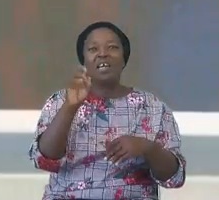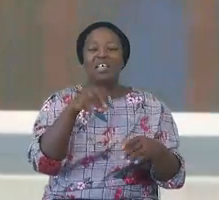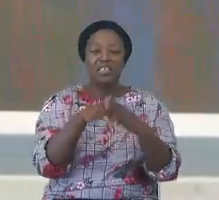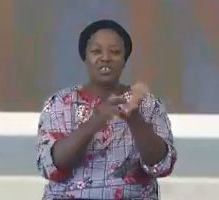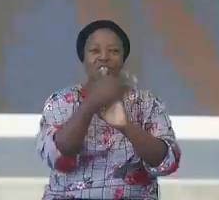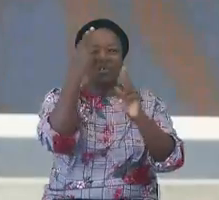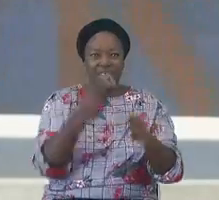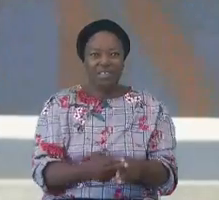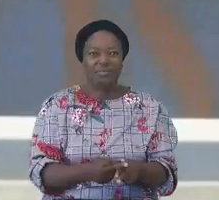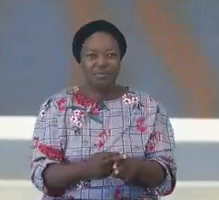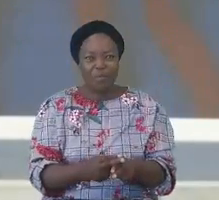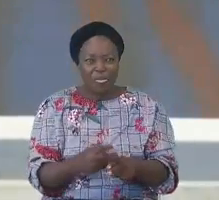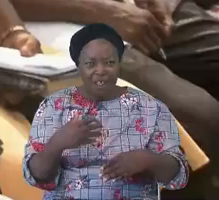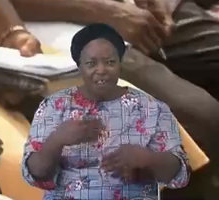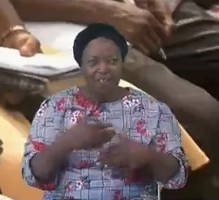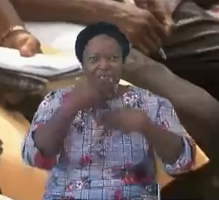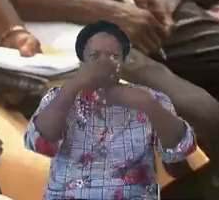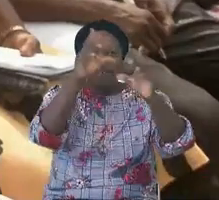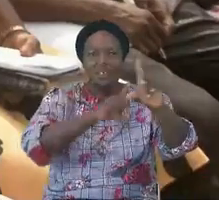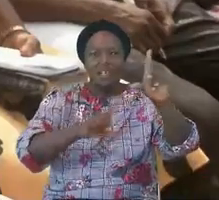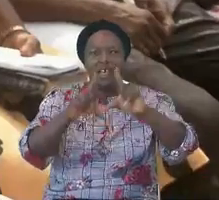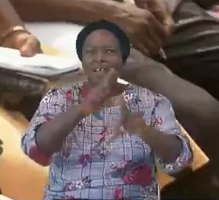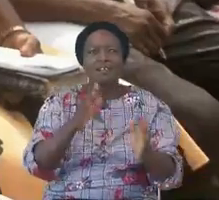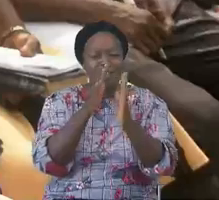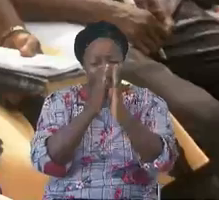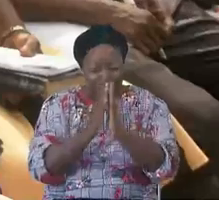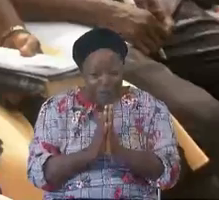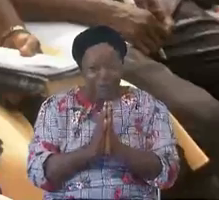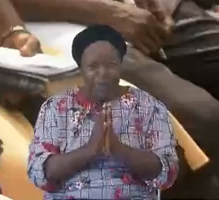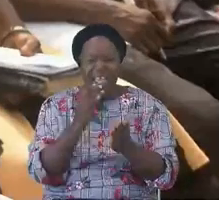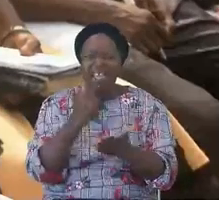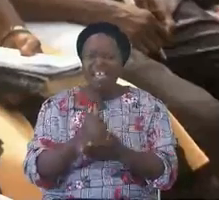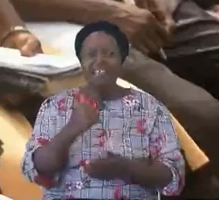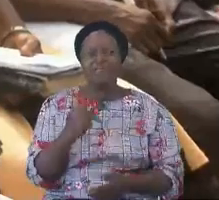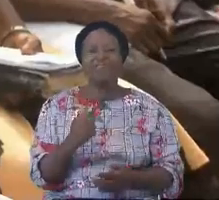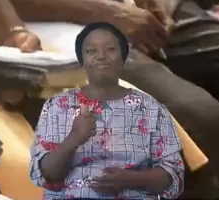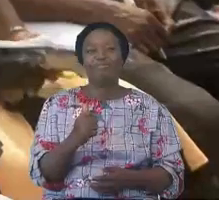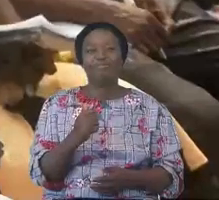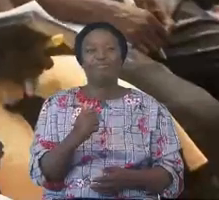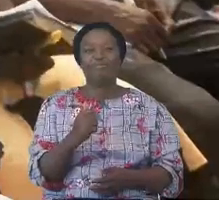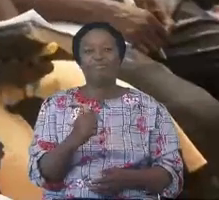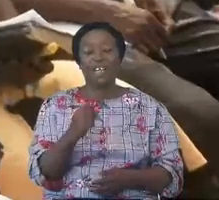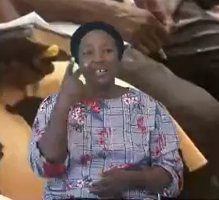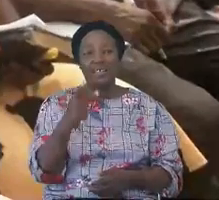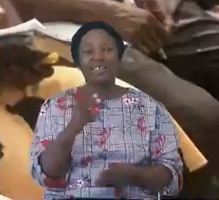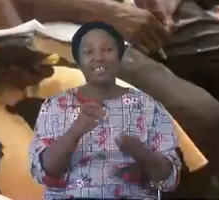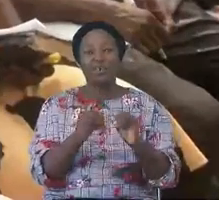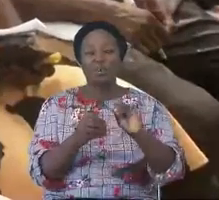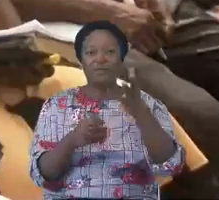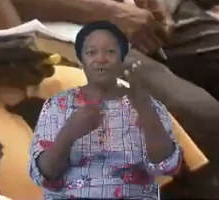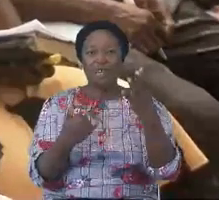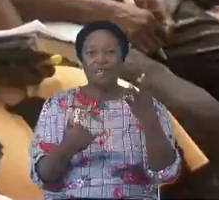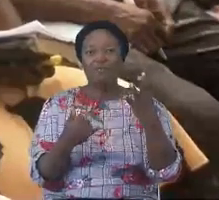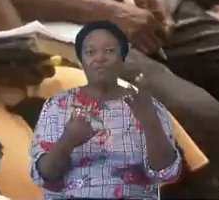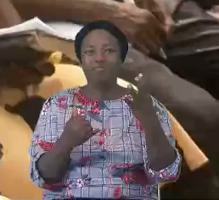seras au ciel, tu seras au paradis, au nom de Jésus. Est-ce que j'ai entendu un bon